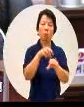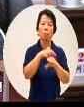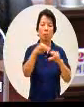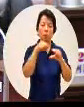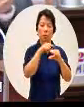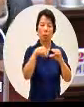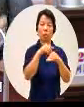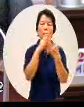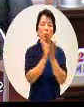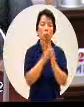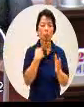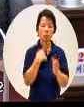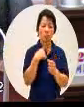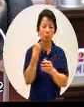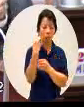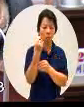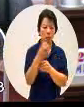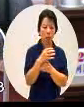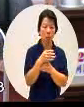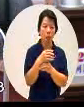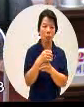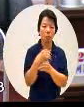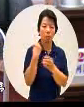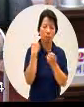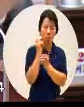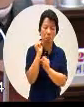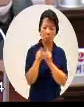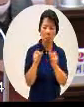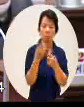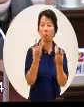你如果沒有新進的人口沒有高消費力的人